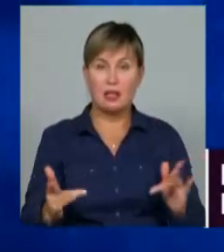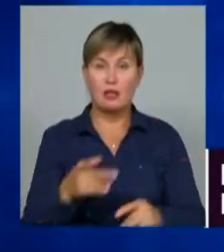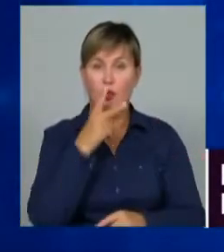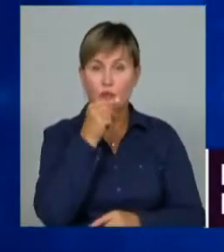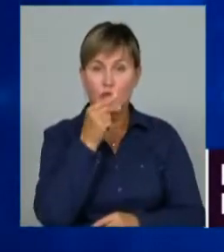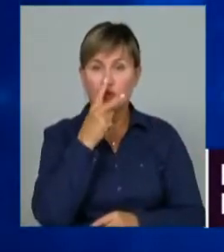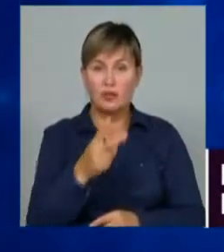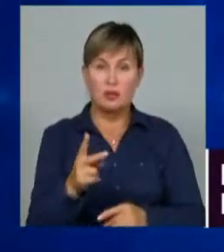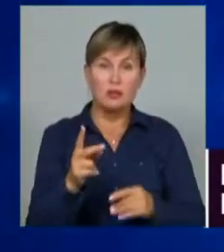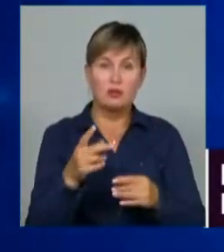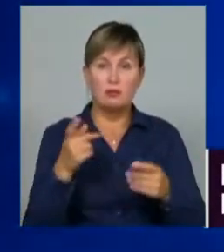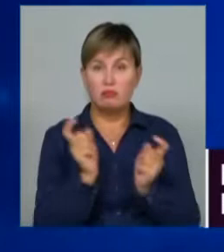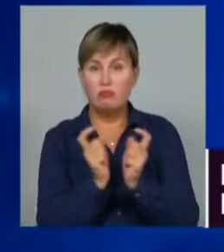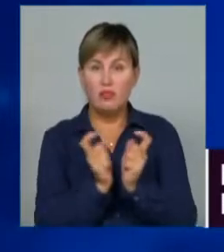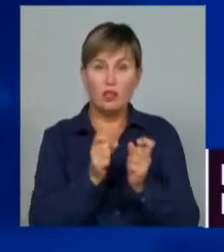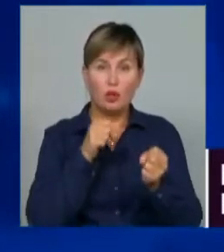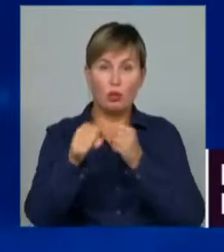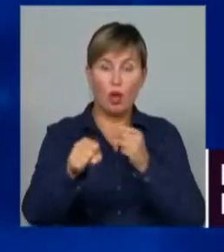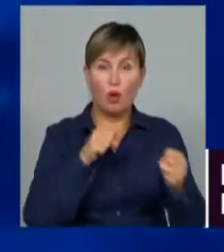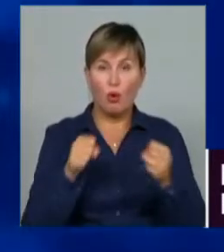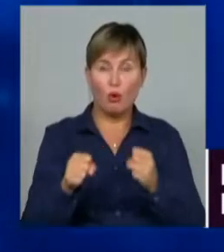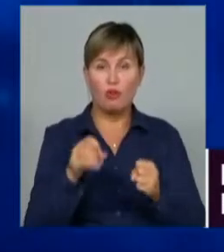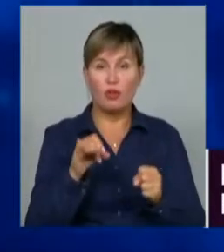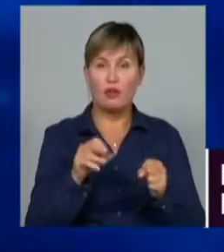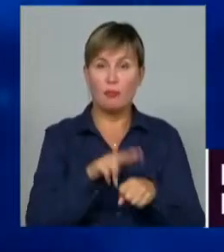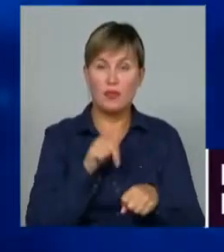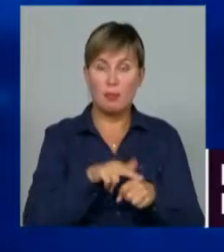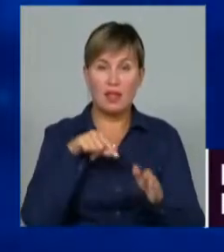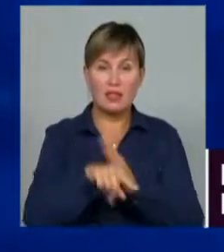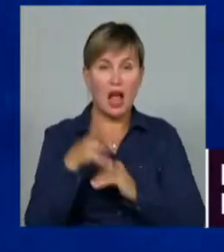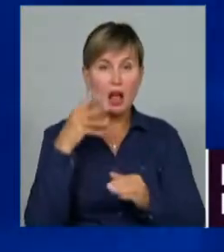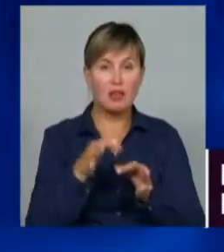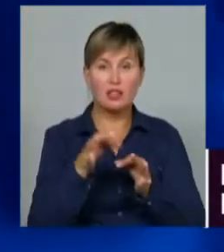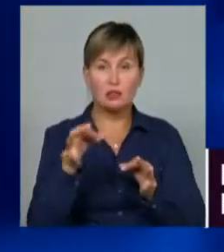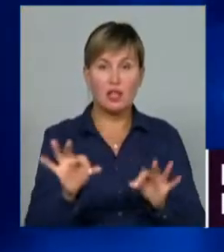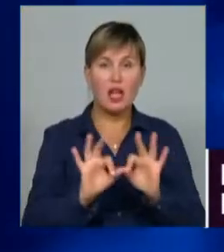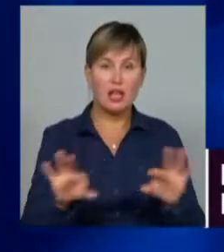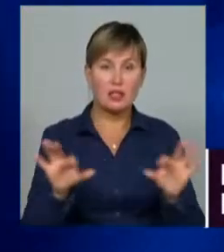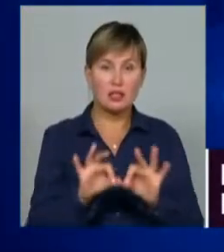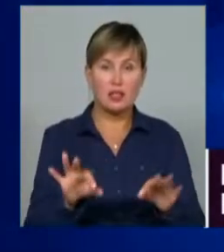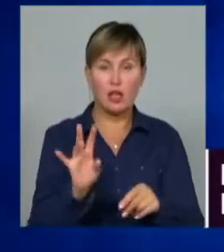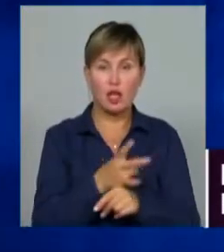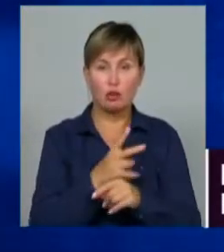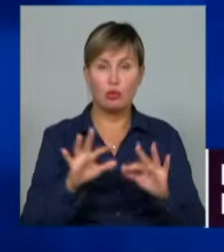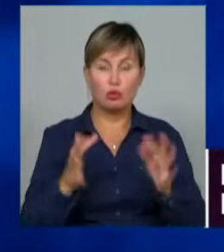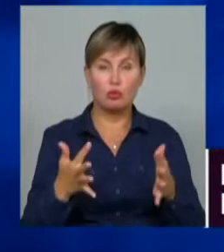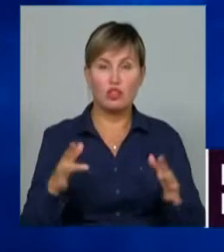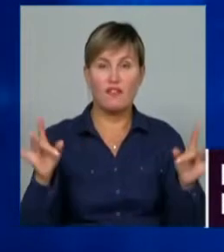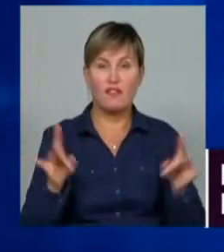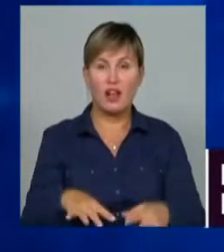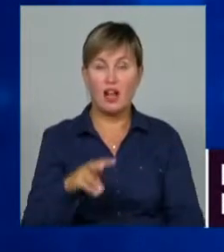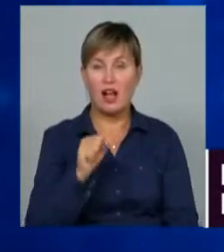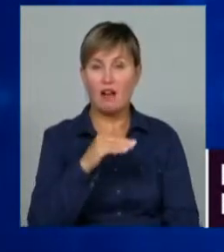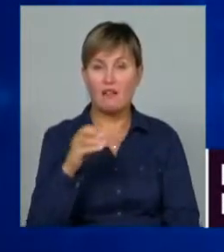мужчин выясняют отношения при помощи кулаков. В департаменте полиции Алматинской области прокомментировали ночной инцидент в кафе. В